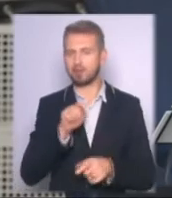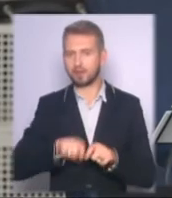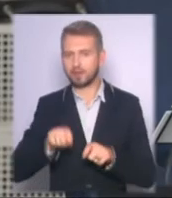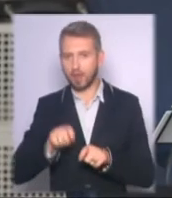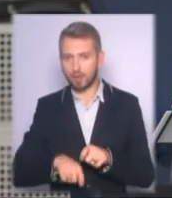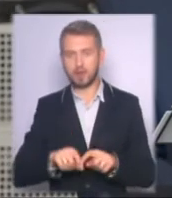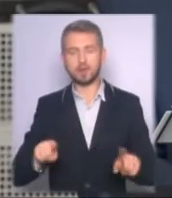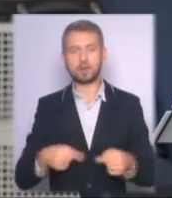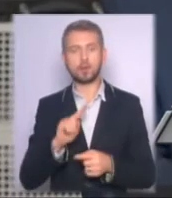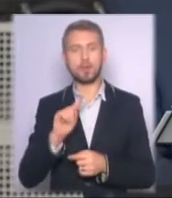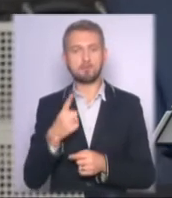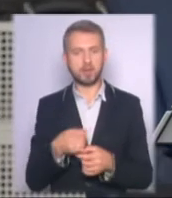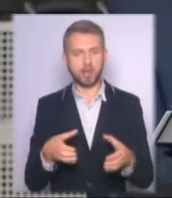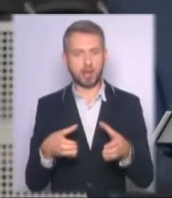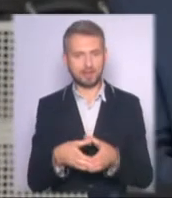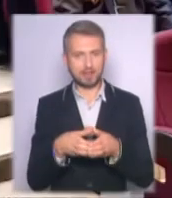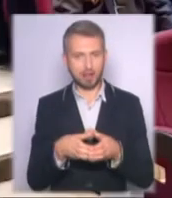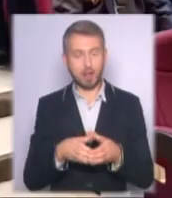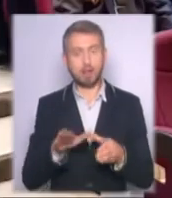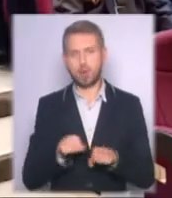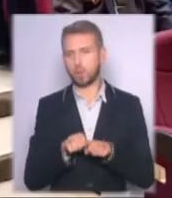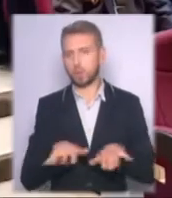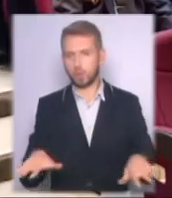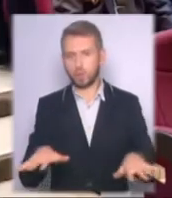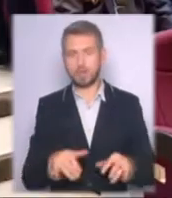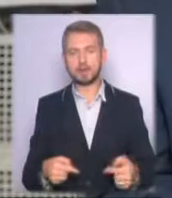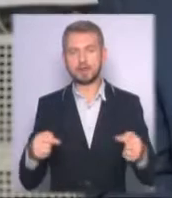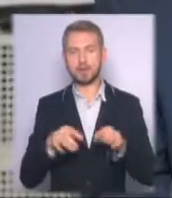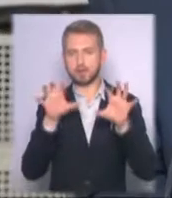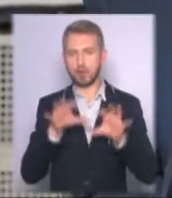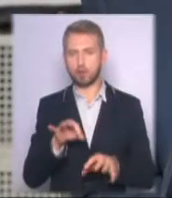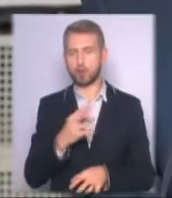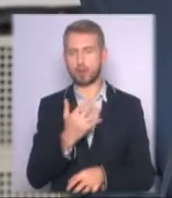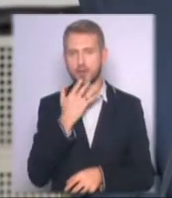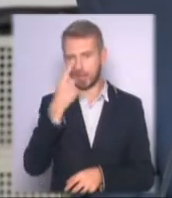создадуть перший костяк, потім підуть далі. Согласно закону національної поліції,